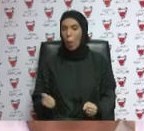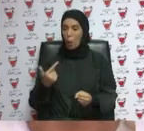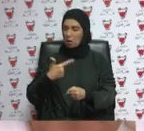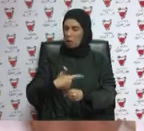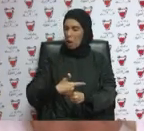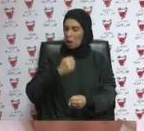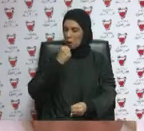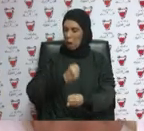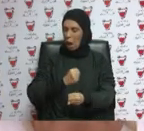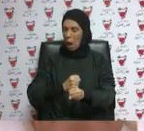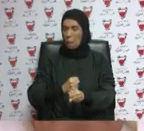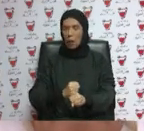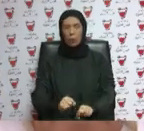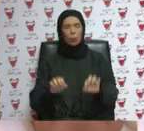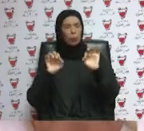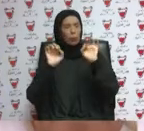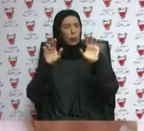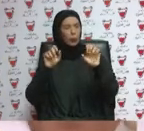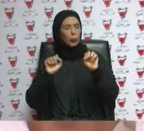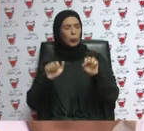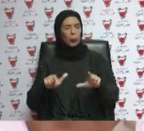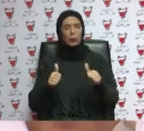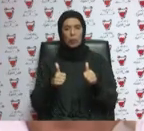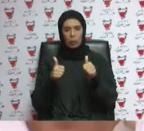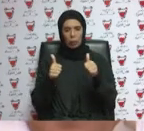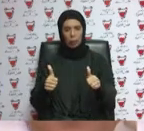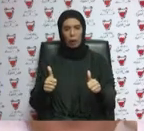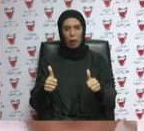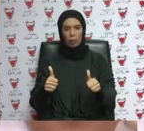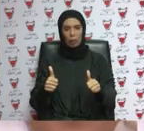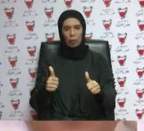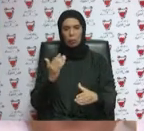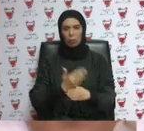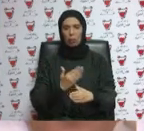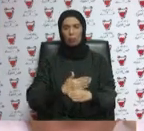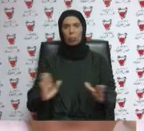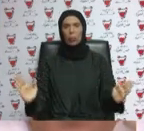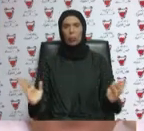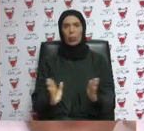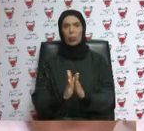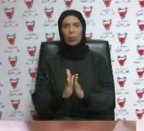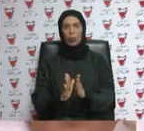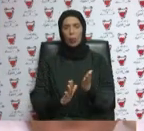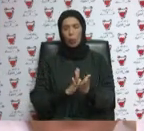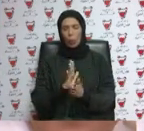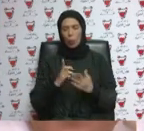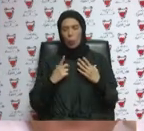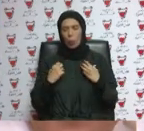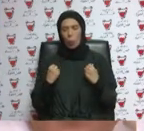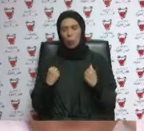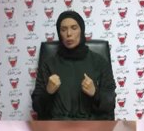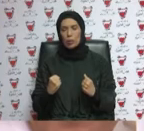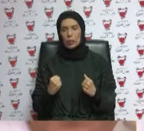العهد، واللي حدت من كل التداعيات والمحن والمآسي